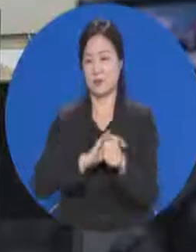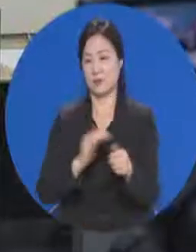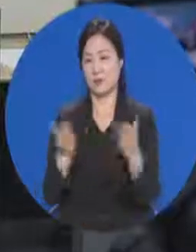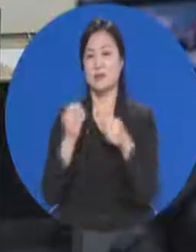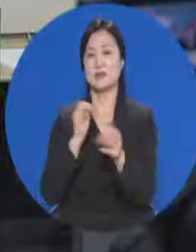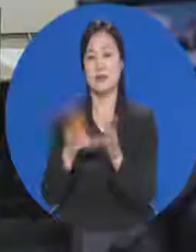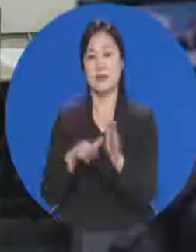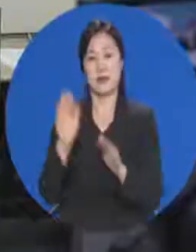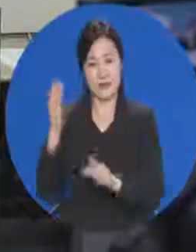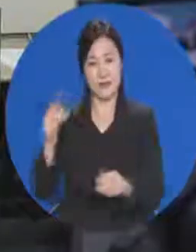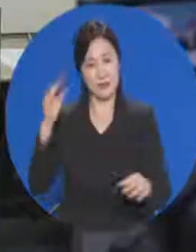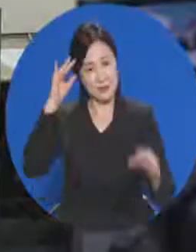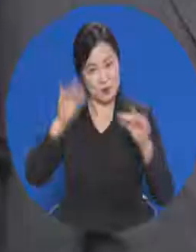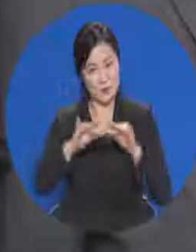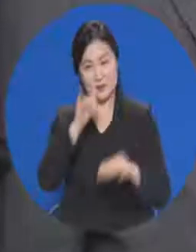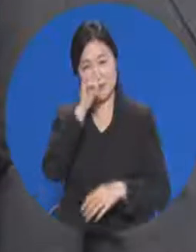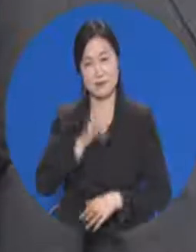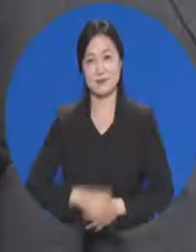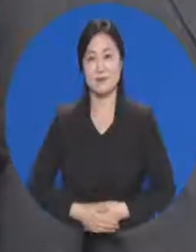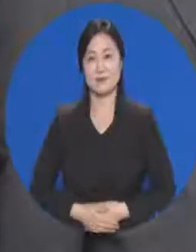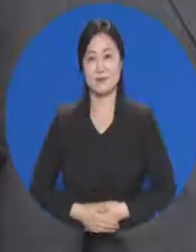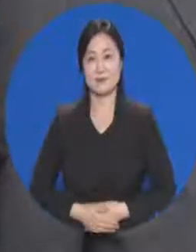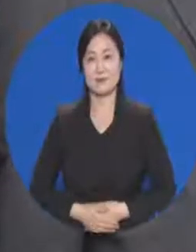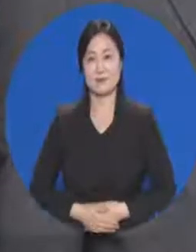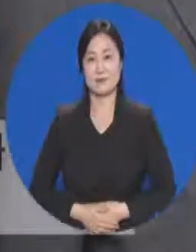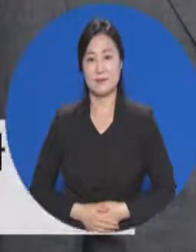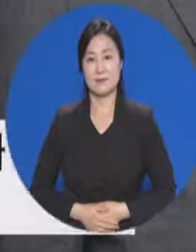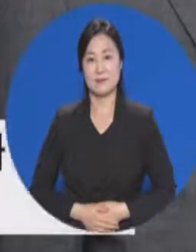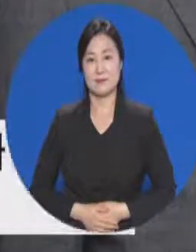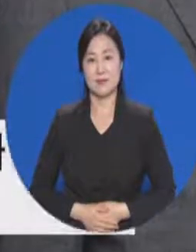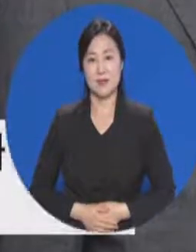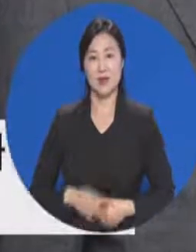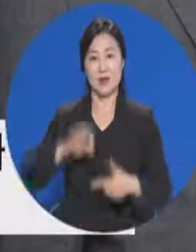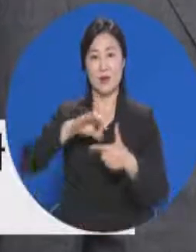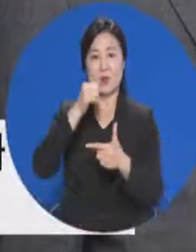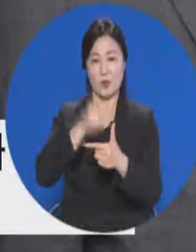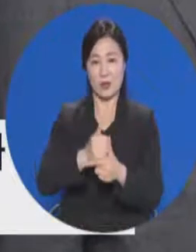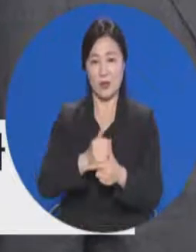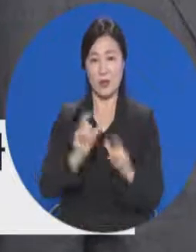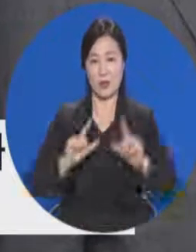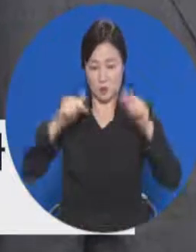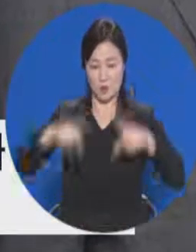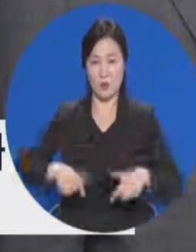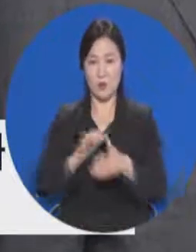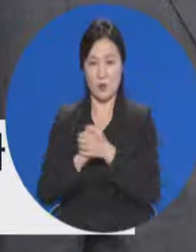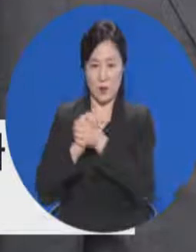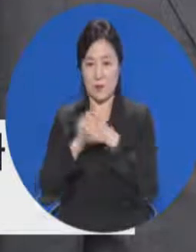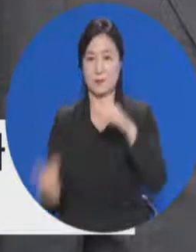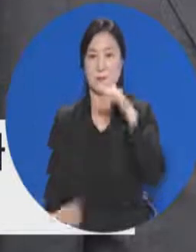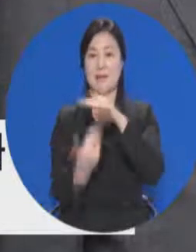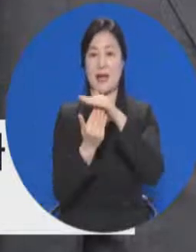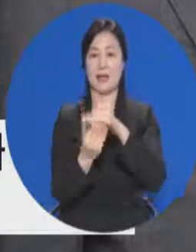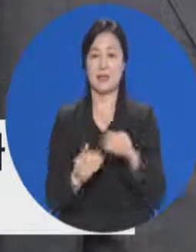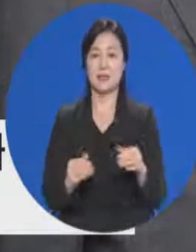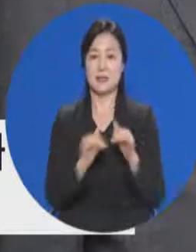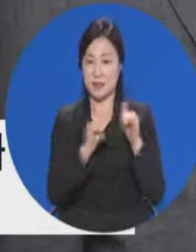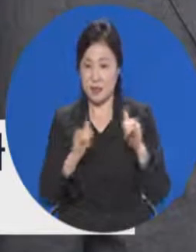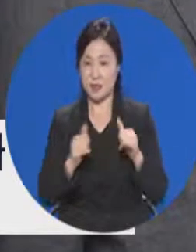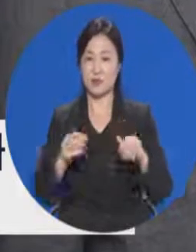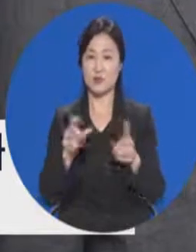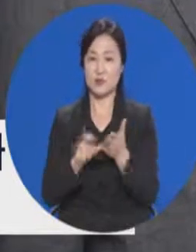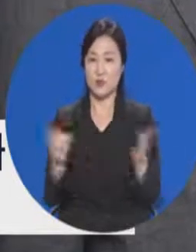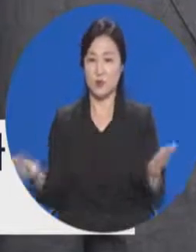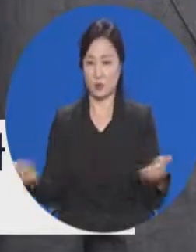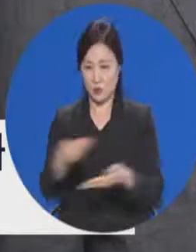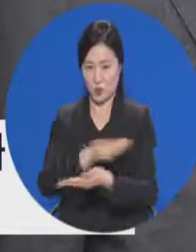의미가 있다는 판단도 있습니다. 영호남 동서 화합을 이뤄내고 인적, 물적 교류 촉진을 통해